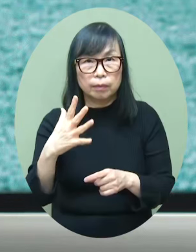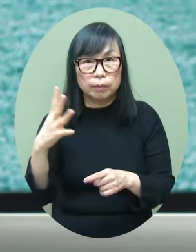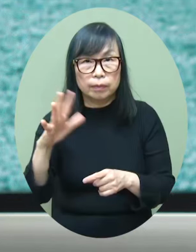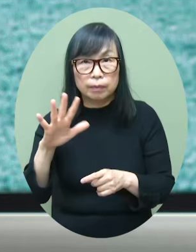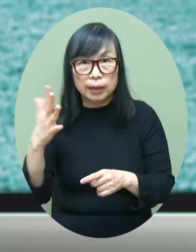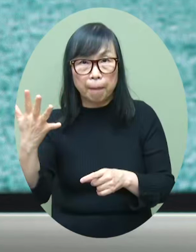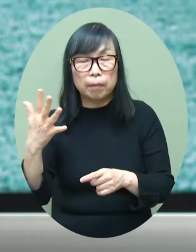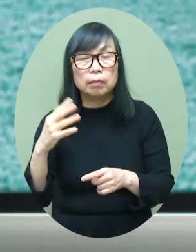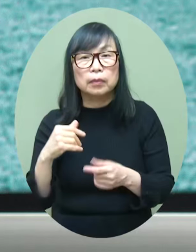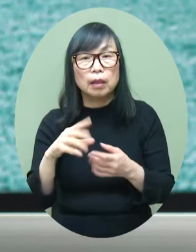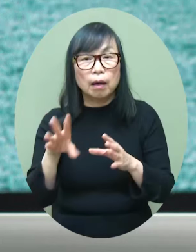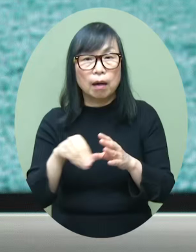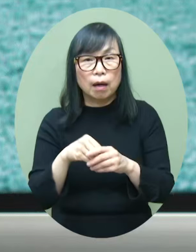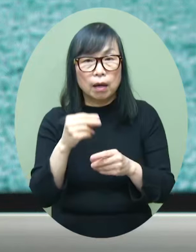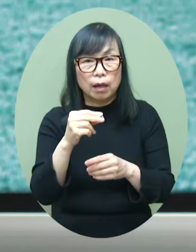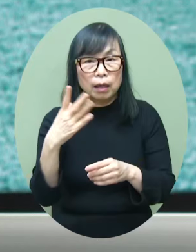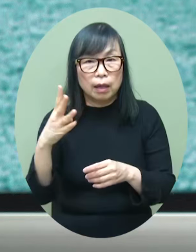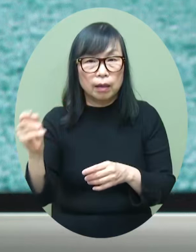1,197,955宗啦，包括